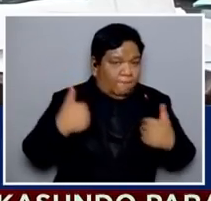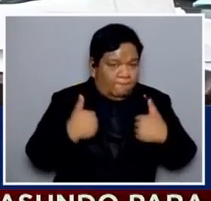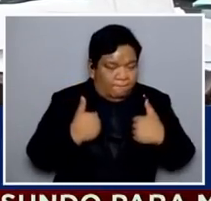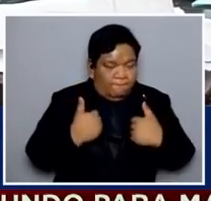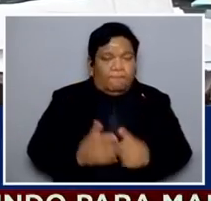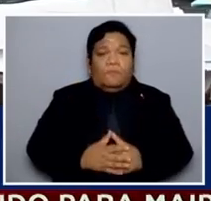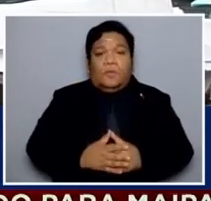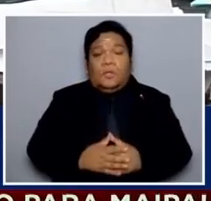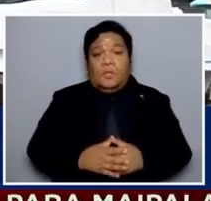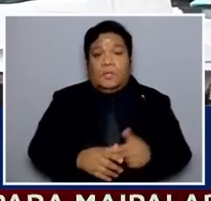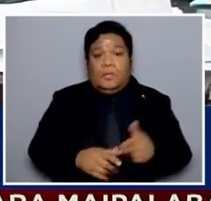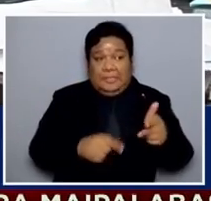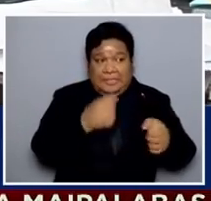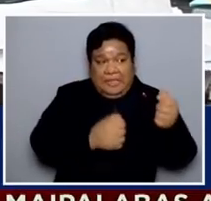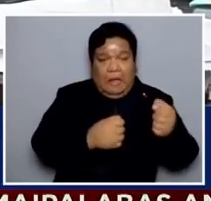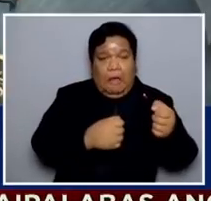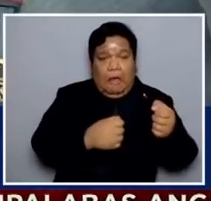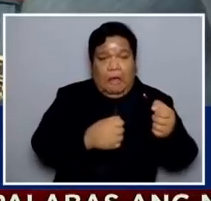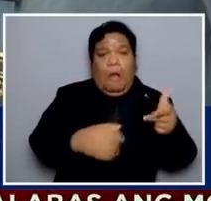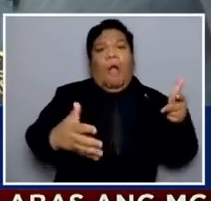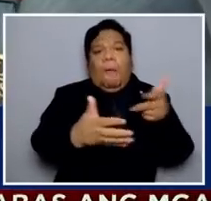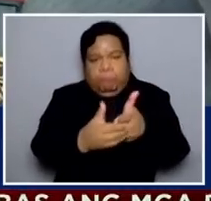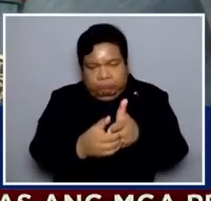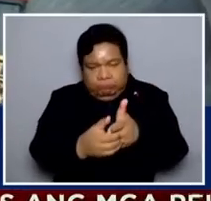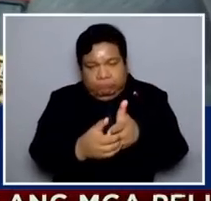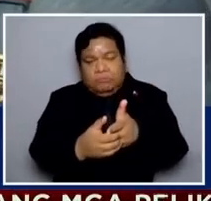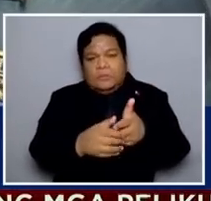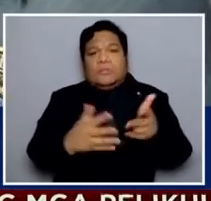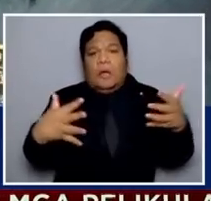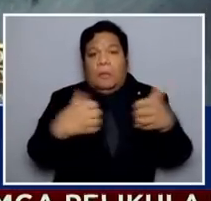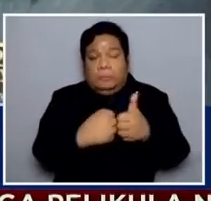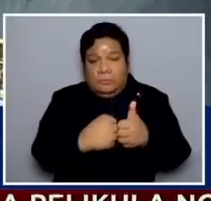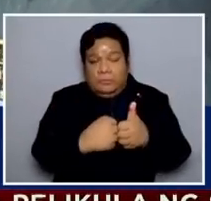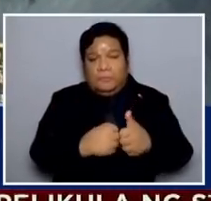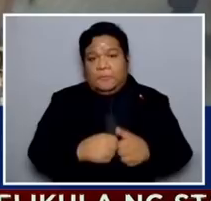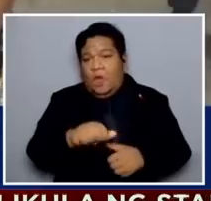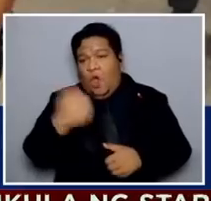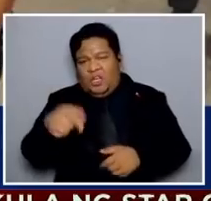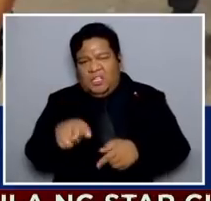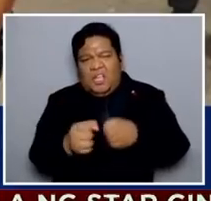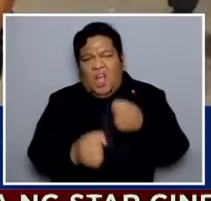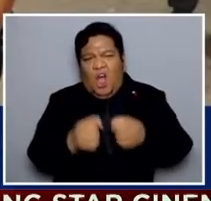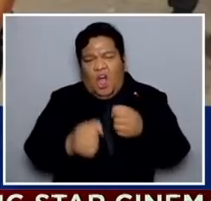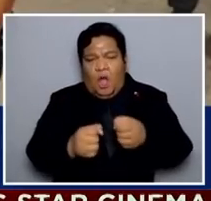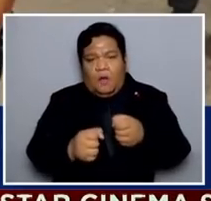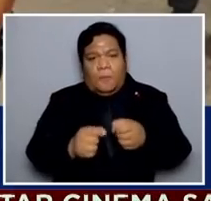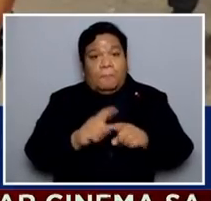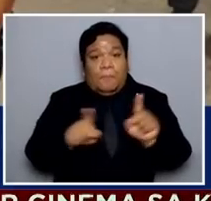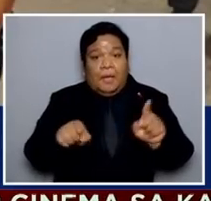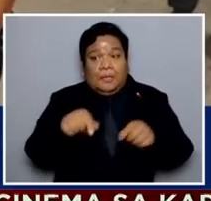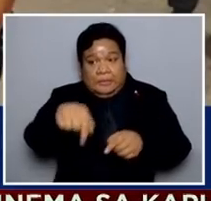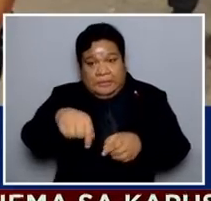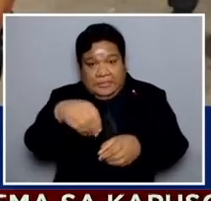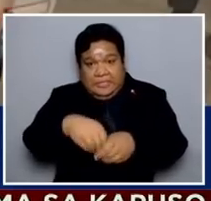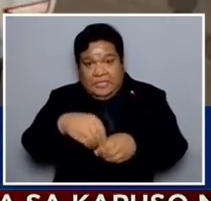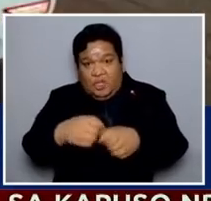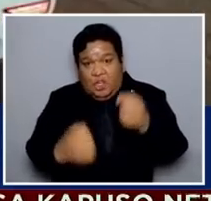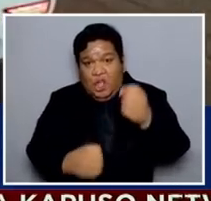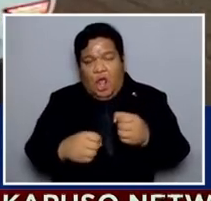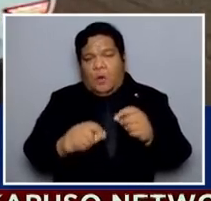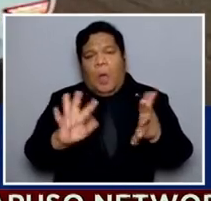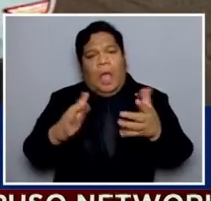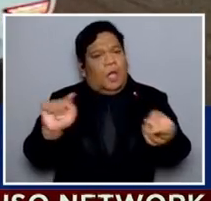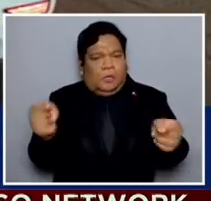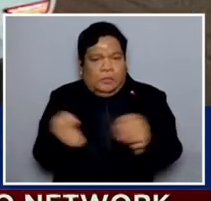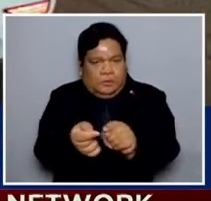ng SUV na minamaneho ng biktima ang isang kotse, pero hindi naman nasaktan ang sakay nito. Patuloy pa